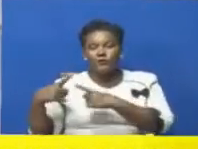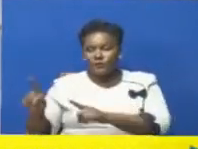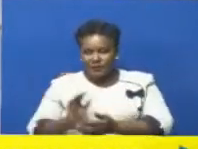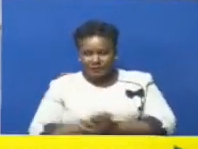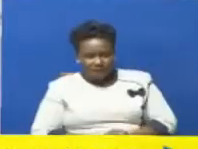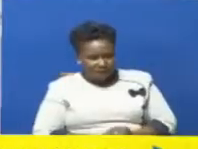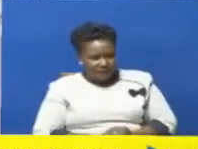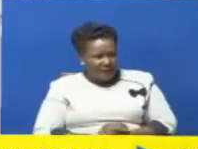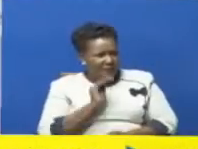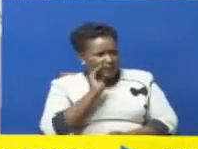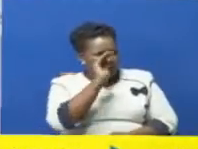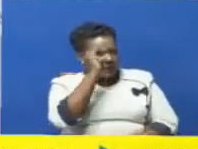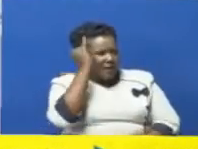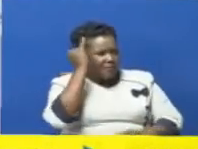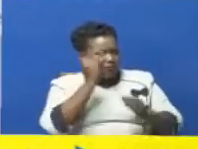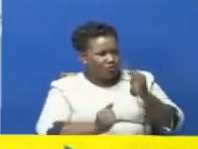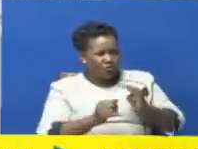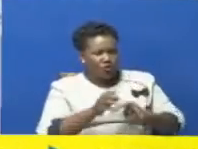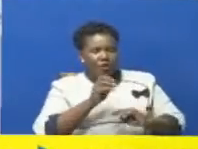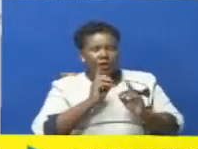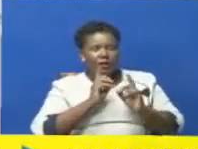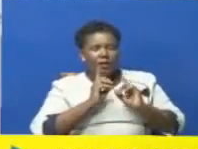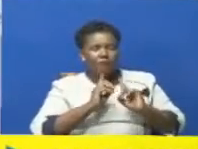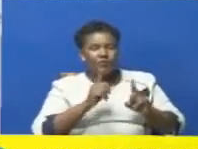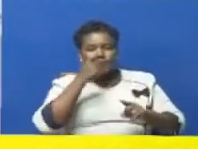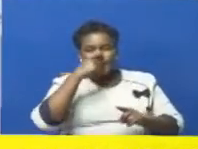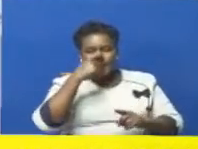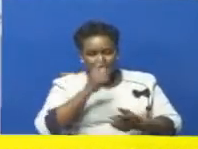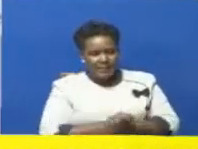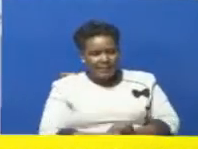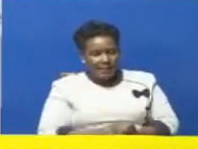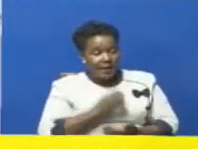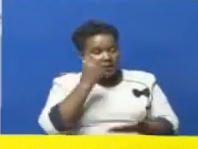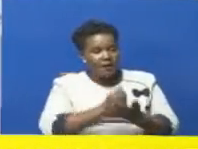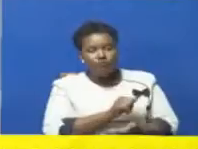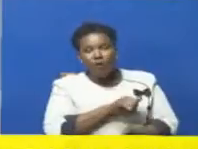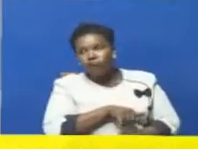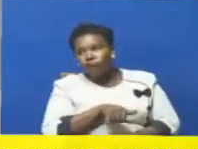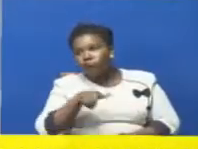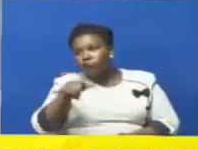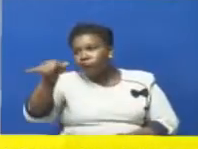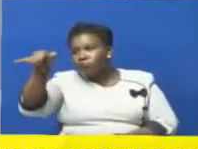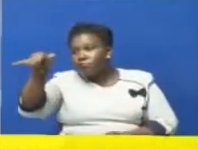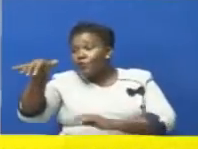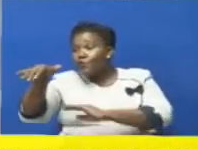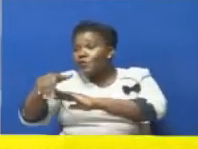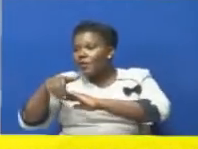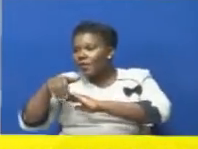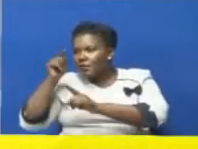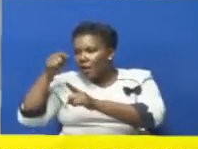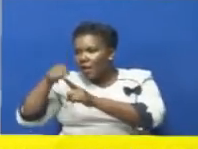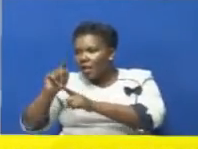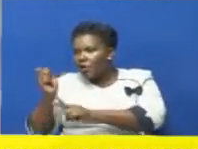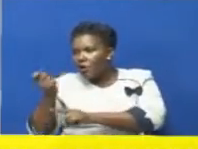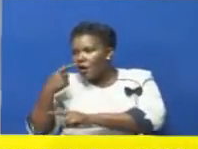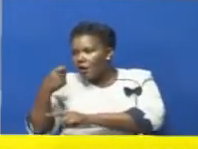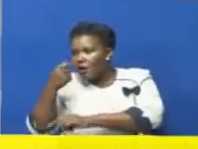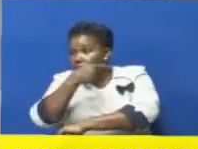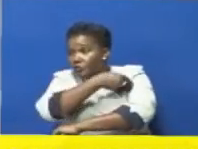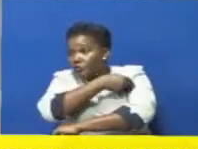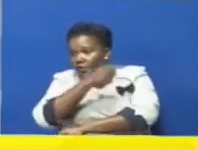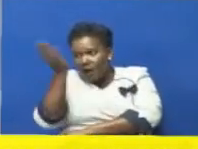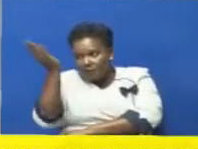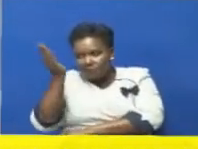wa taifa Mwalimu Julius Nyerere aliifanya kwenda nchini Uingereza kwa ajili ya kupatiwa matibabu. Hili ni